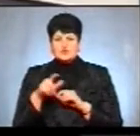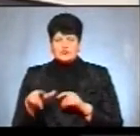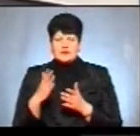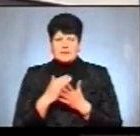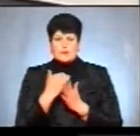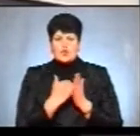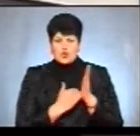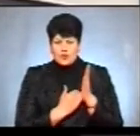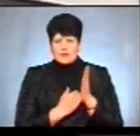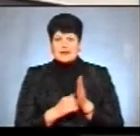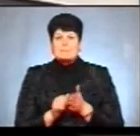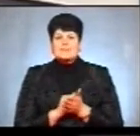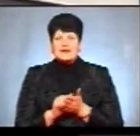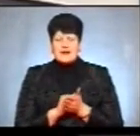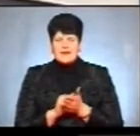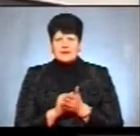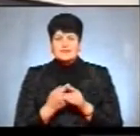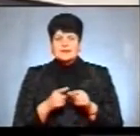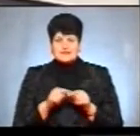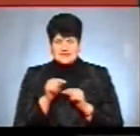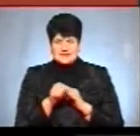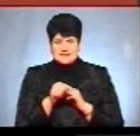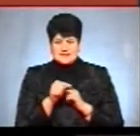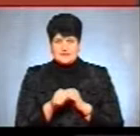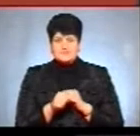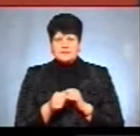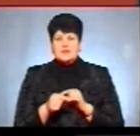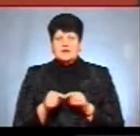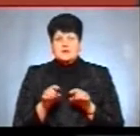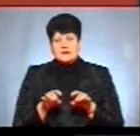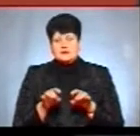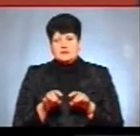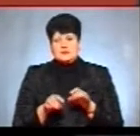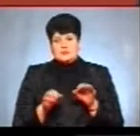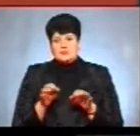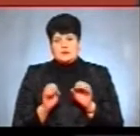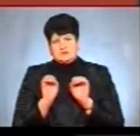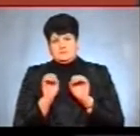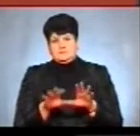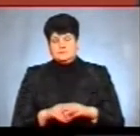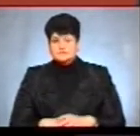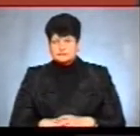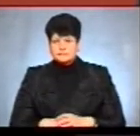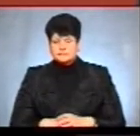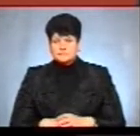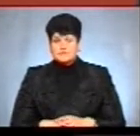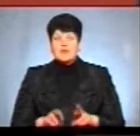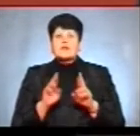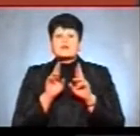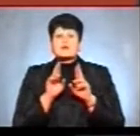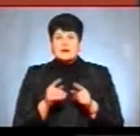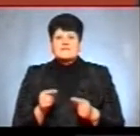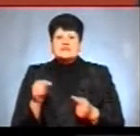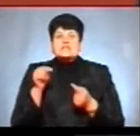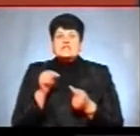це підслідність і винесення рішення за судами, були направлені в відповідні суди. Матеріали. Як визначається